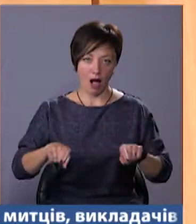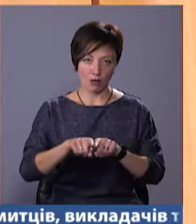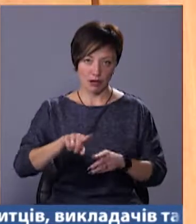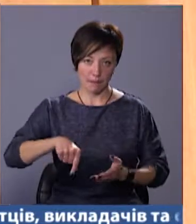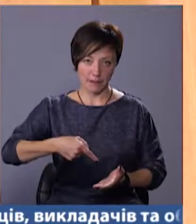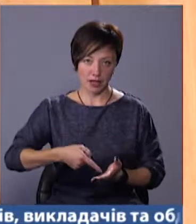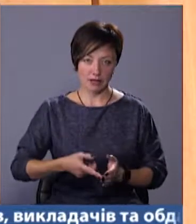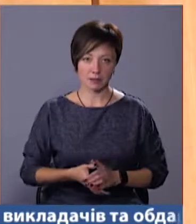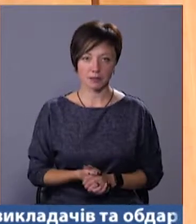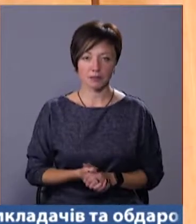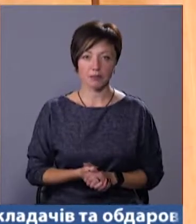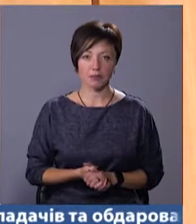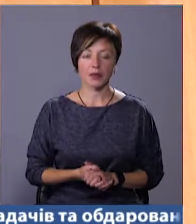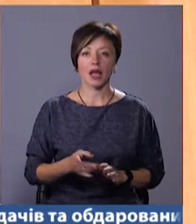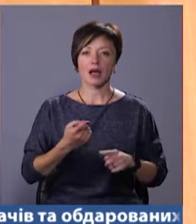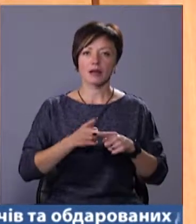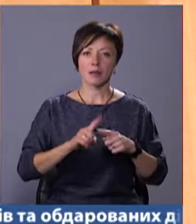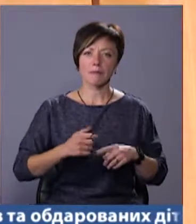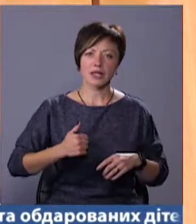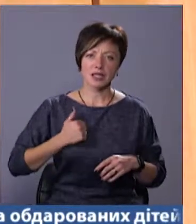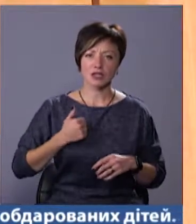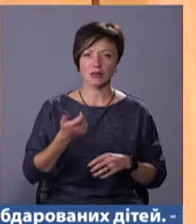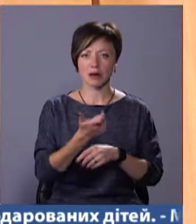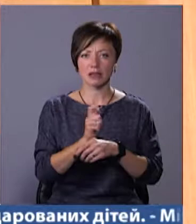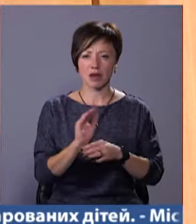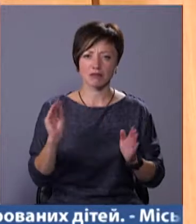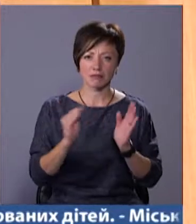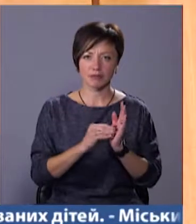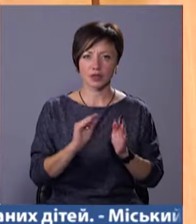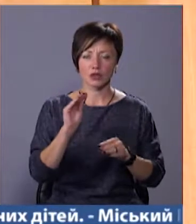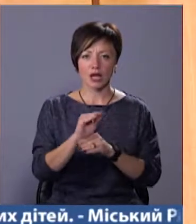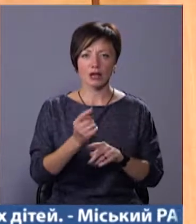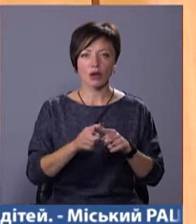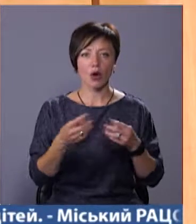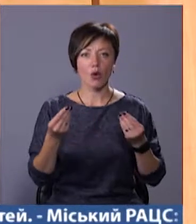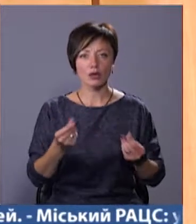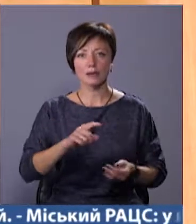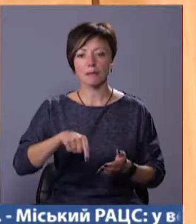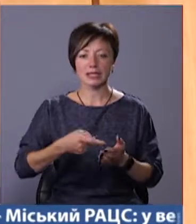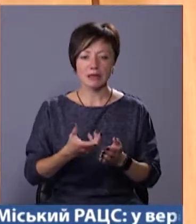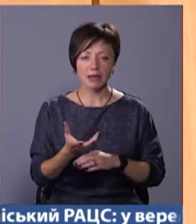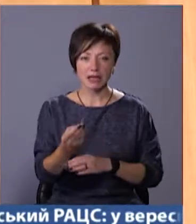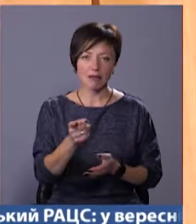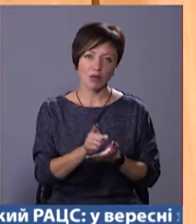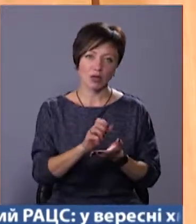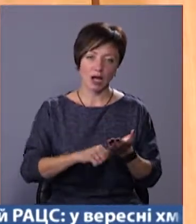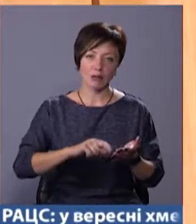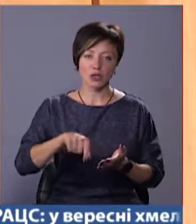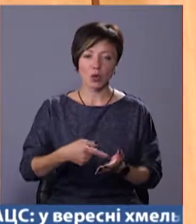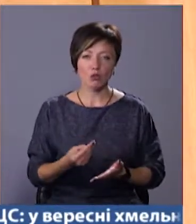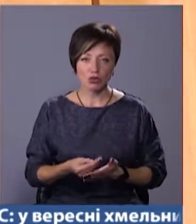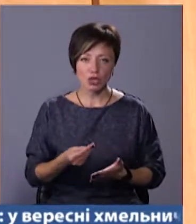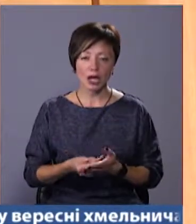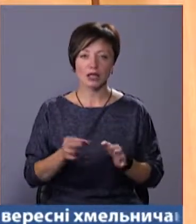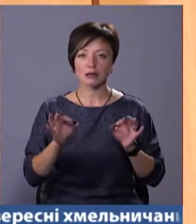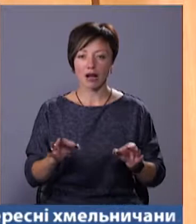були першими, хто на паузу престижність поставили максимально. 1 вересня кожному міських платників податків, міського бюджету